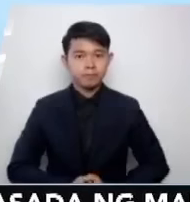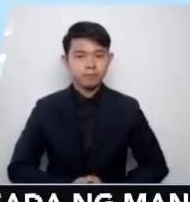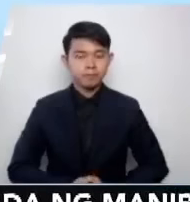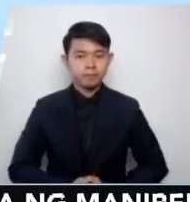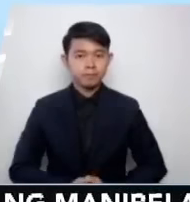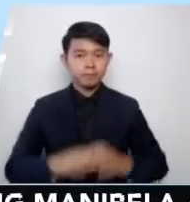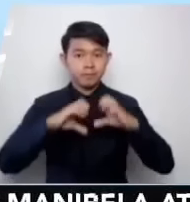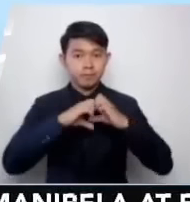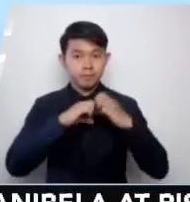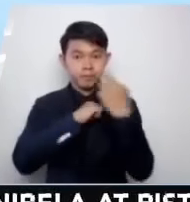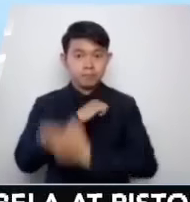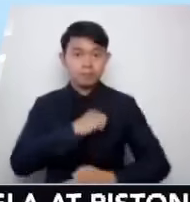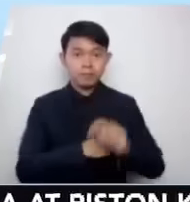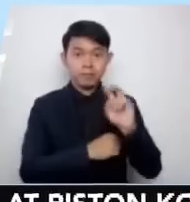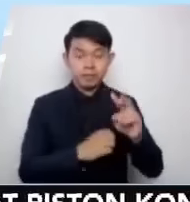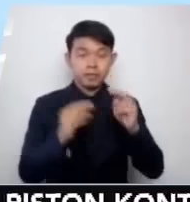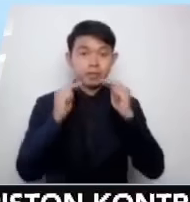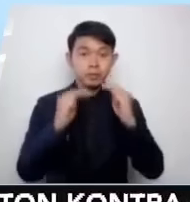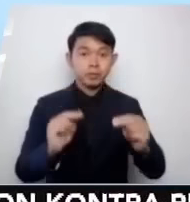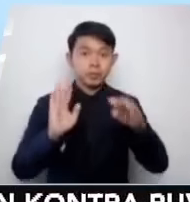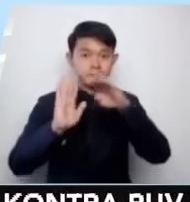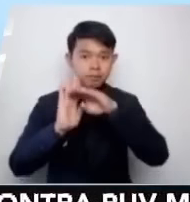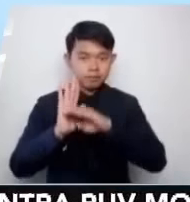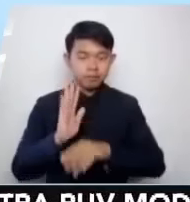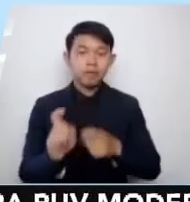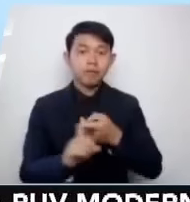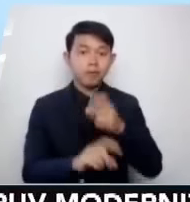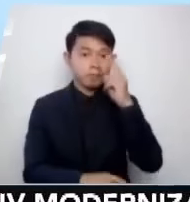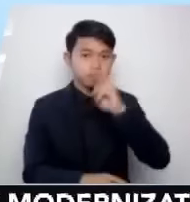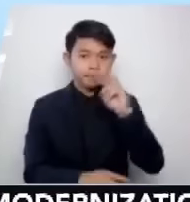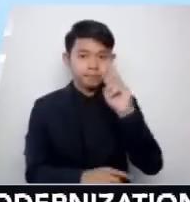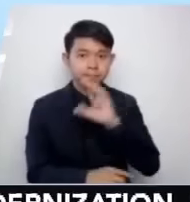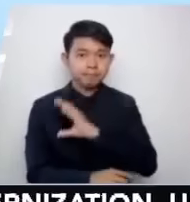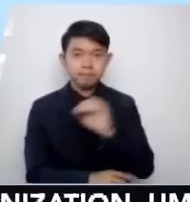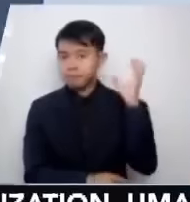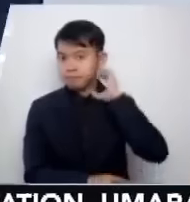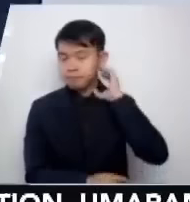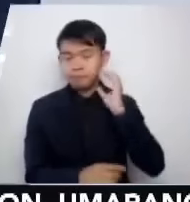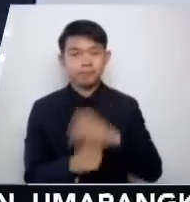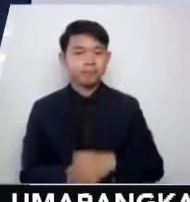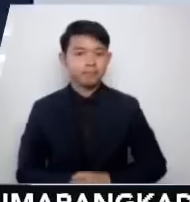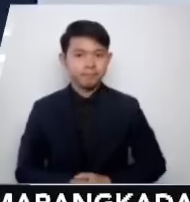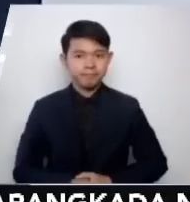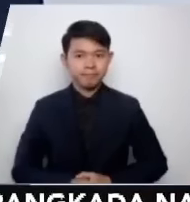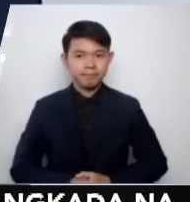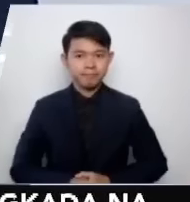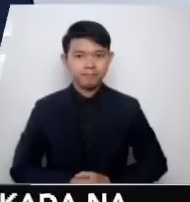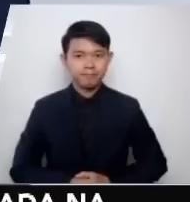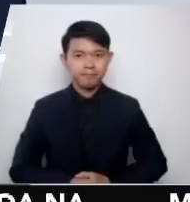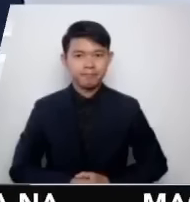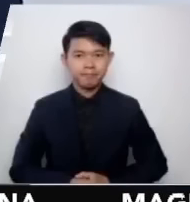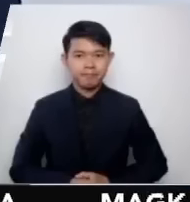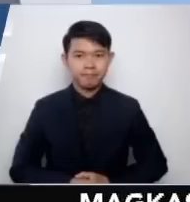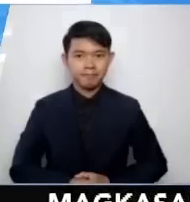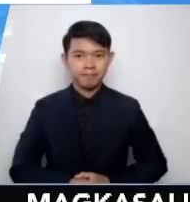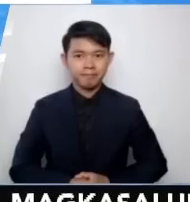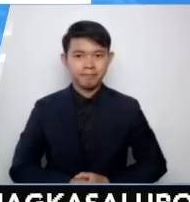ang maiinit na balita mula sa Visayas at Mindanao. Kasama si Cecil Kibod Castro. Cecil?